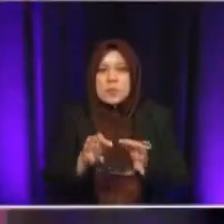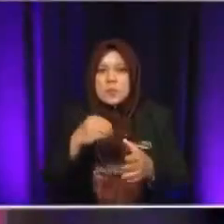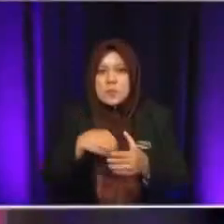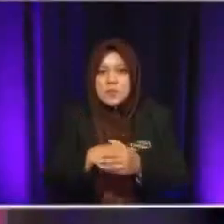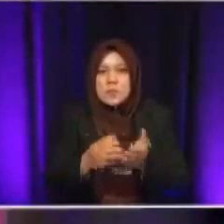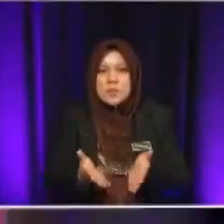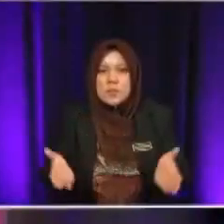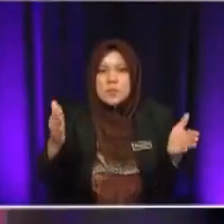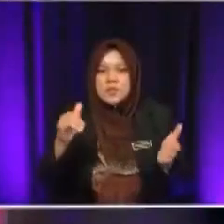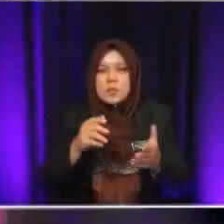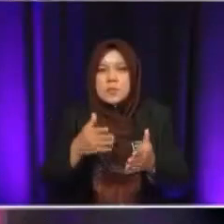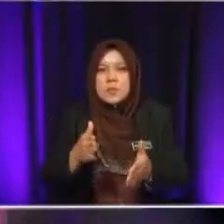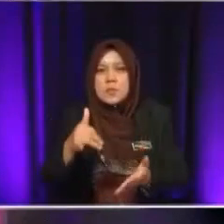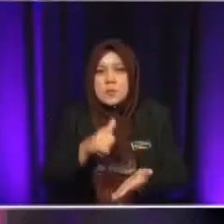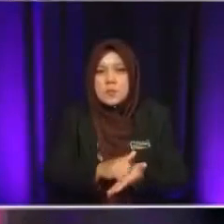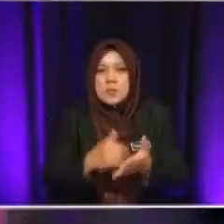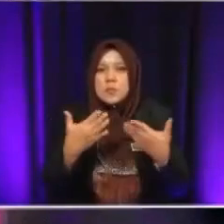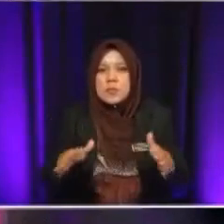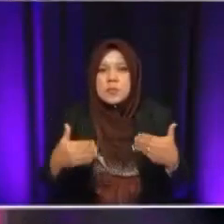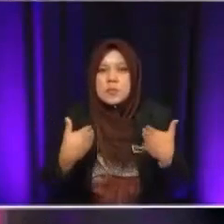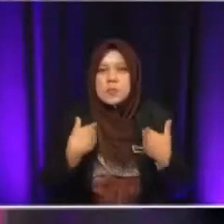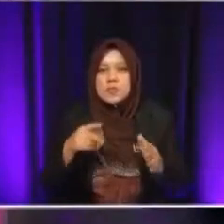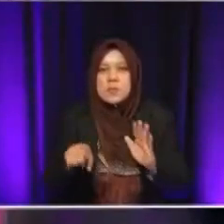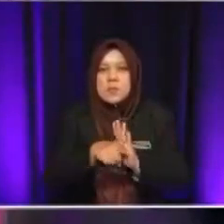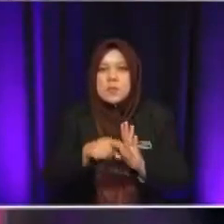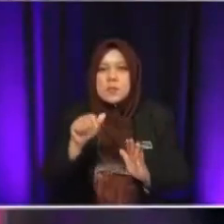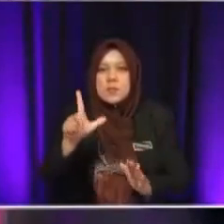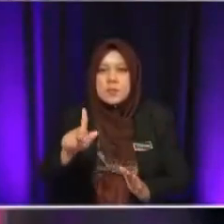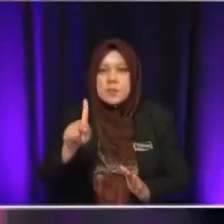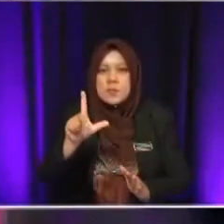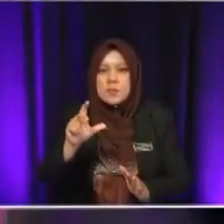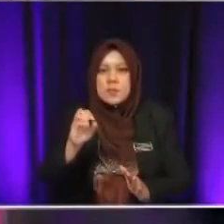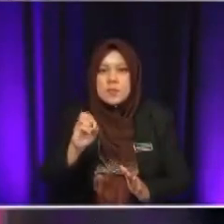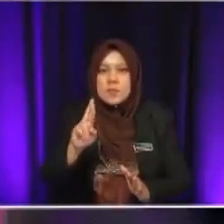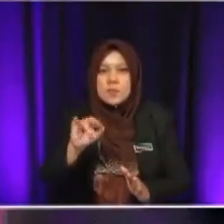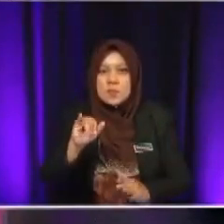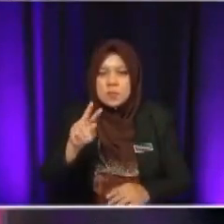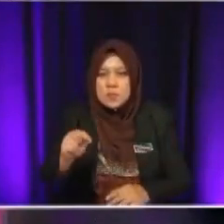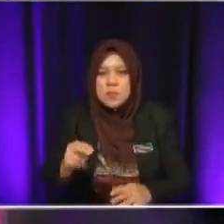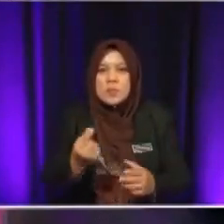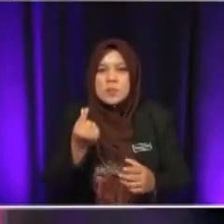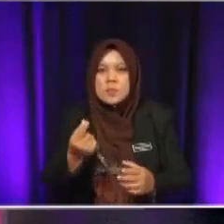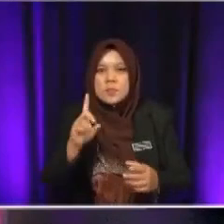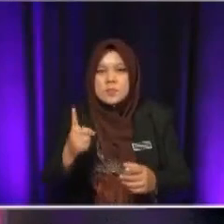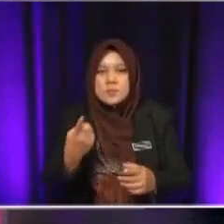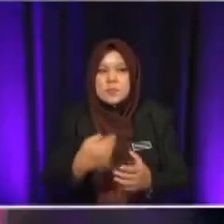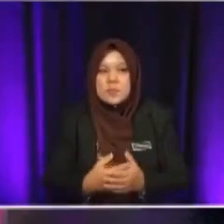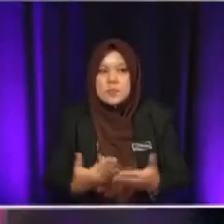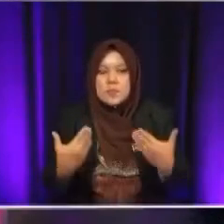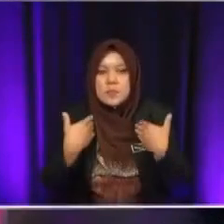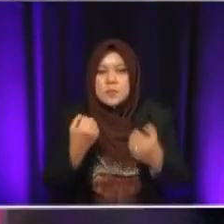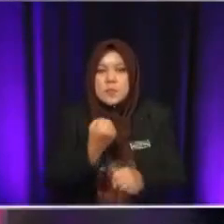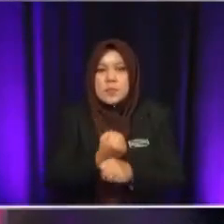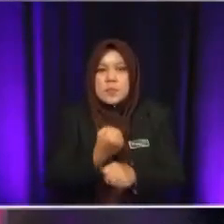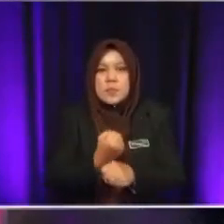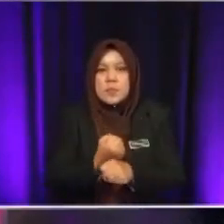yang ikan tu, okey, dia dah ada anti-klorin saja. Dah cukup. Okey, so kita letak sedikit saja. Okey, kalau Mira boleh perasan kat sini ada batu sungai